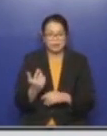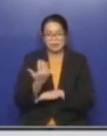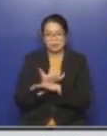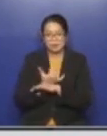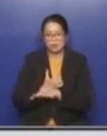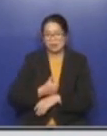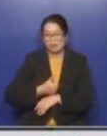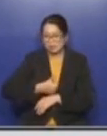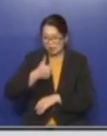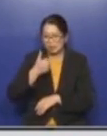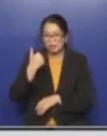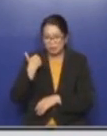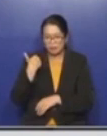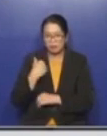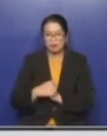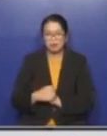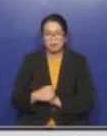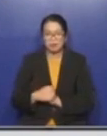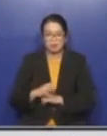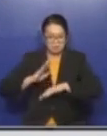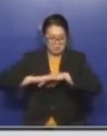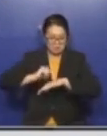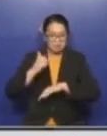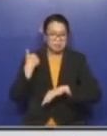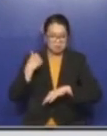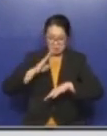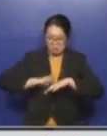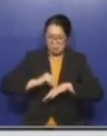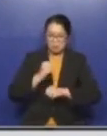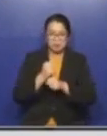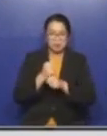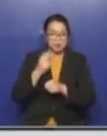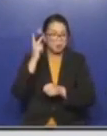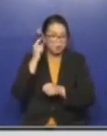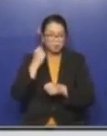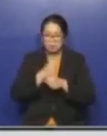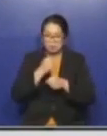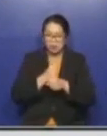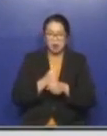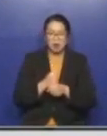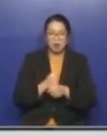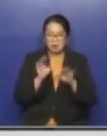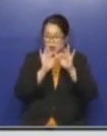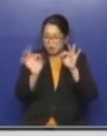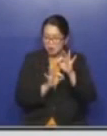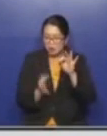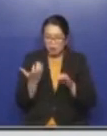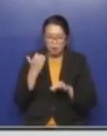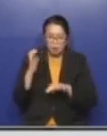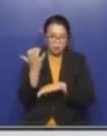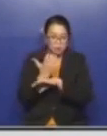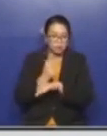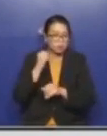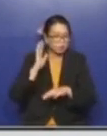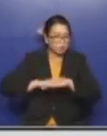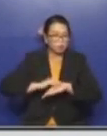สนี่มีมือระดับพักการในการทำงานในระดับผู้บริหารในองค์กร